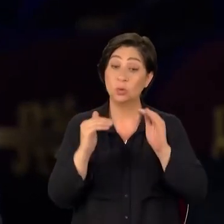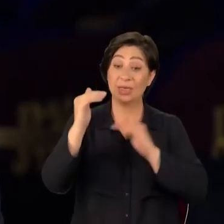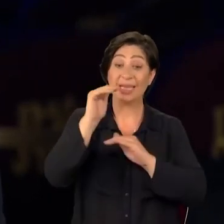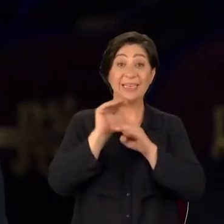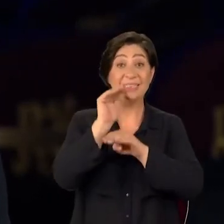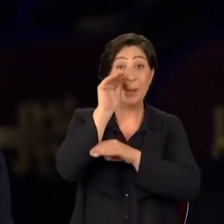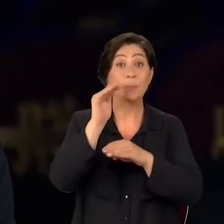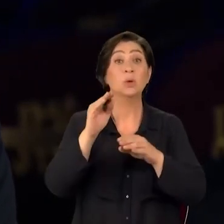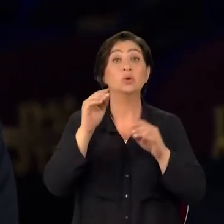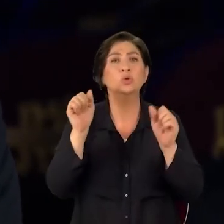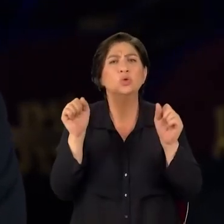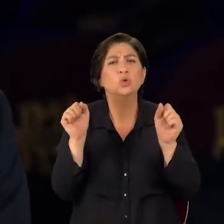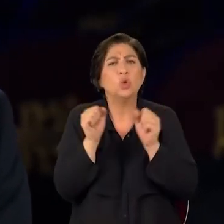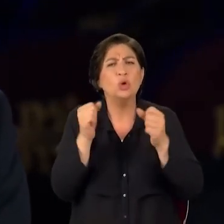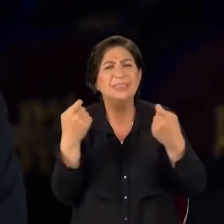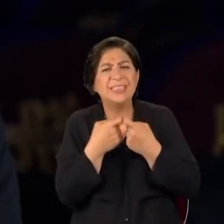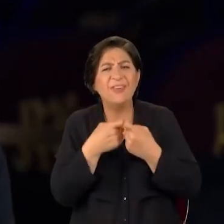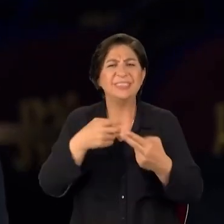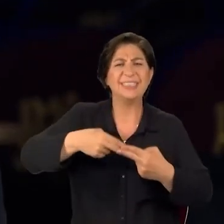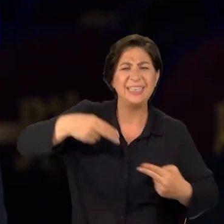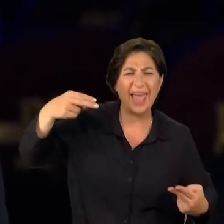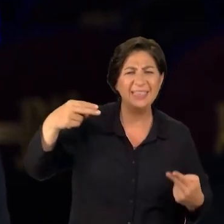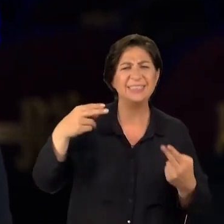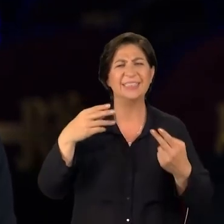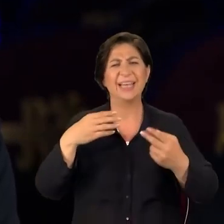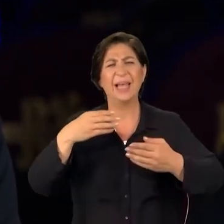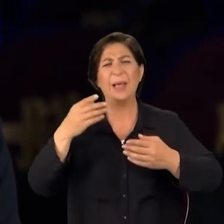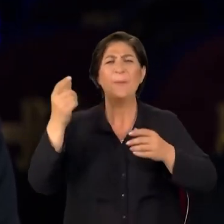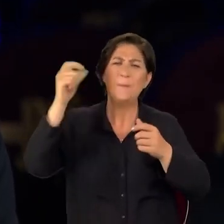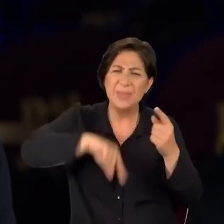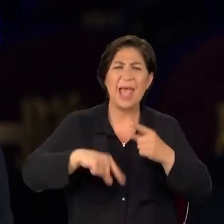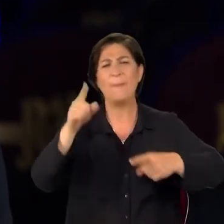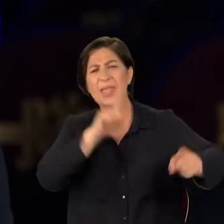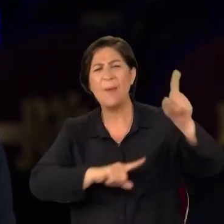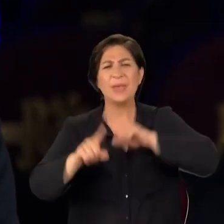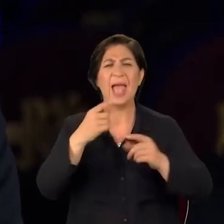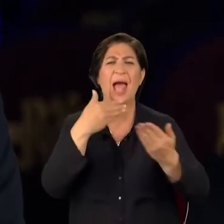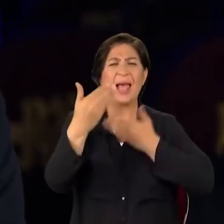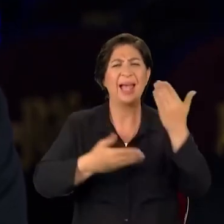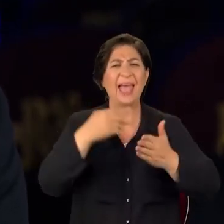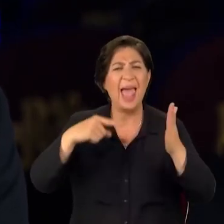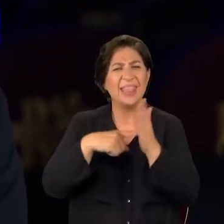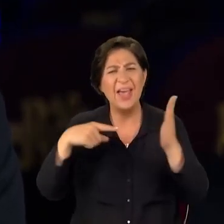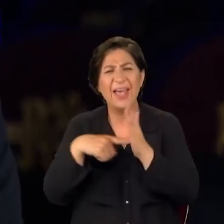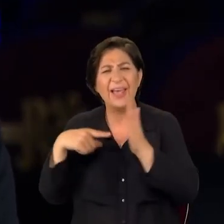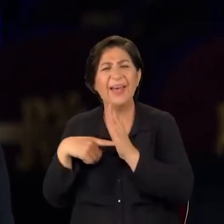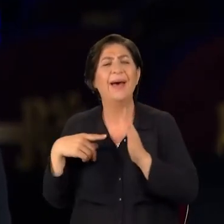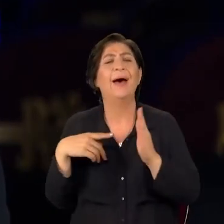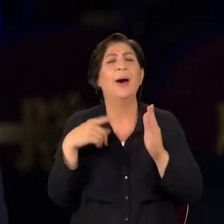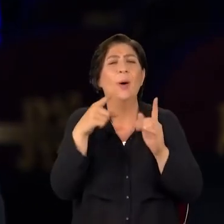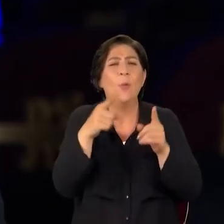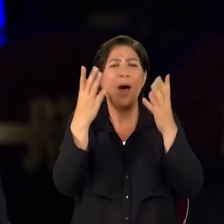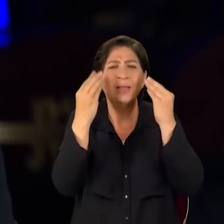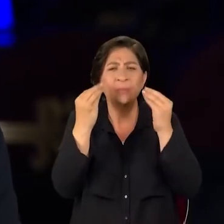yaşayıp bir de koskocaman Soğuk Savaş hikayesini üzerine bina ettiğimiz türde ideolojiler belki